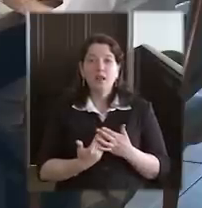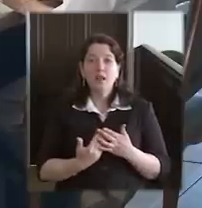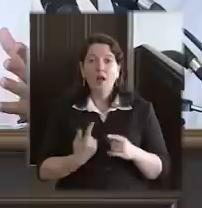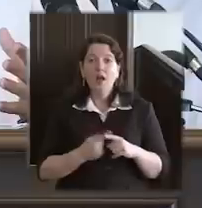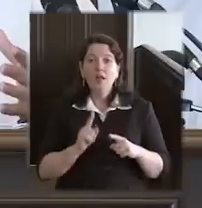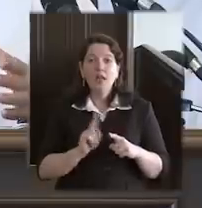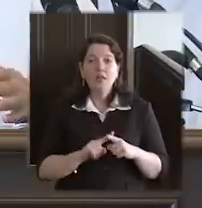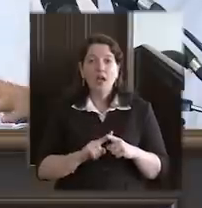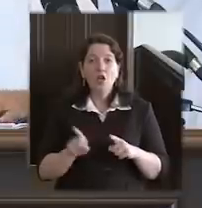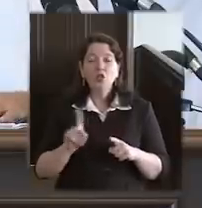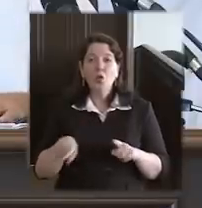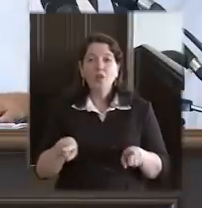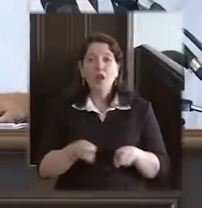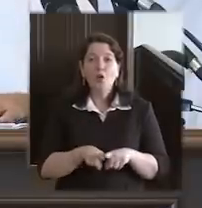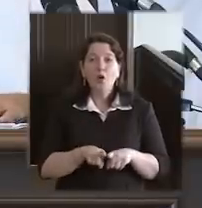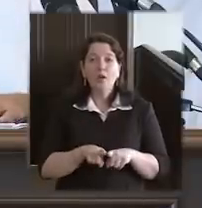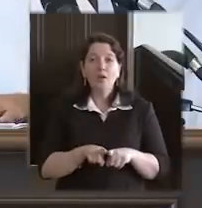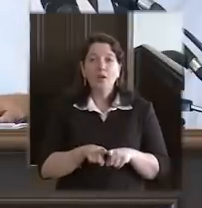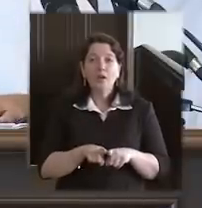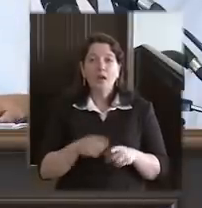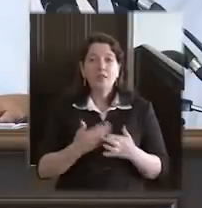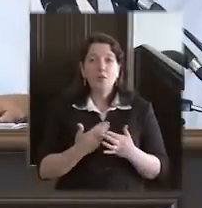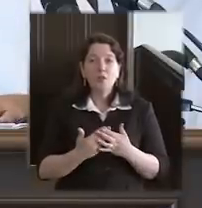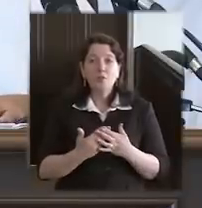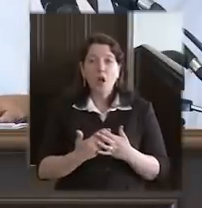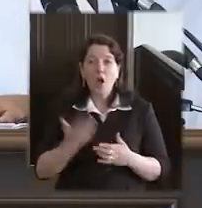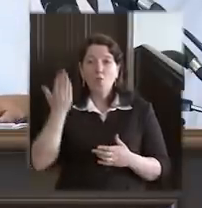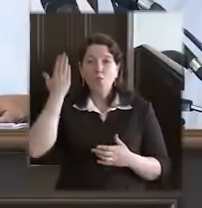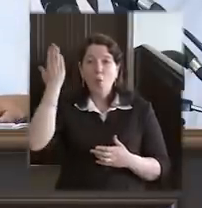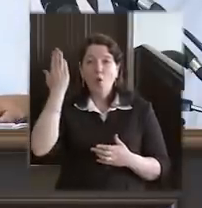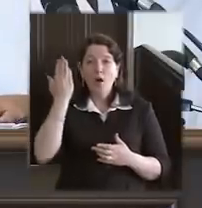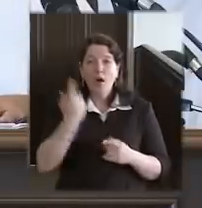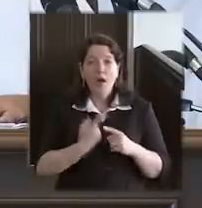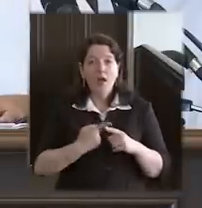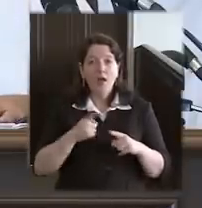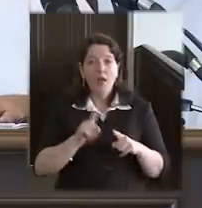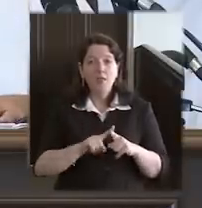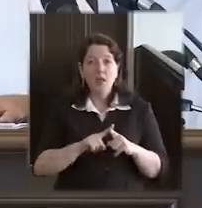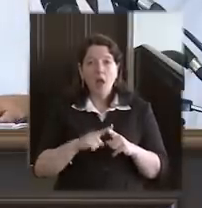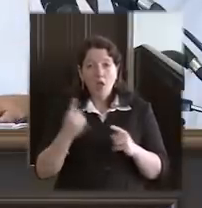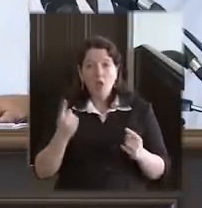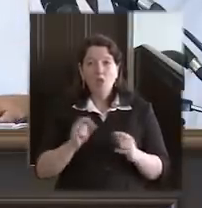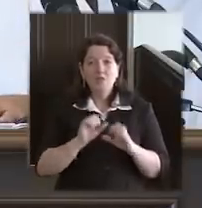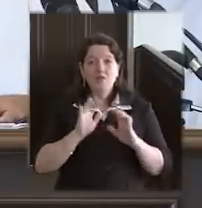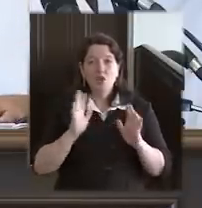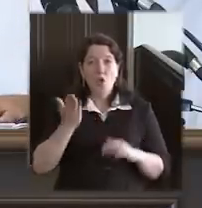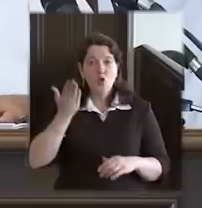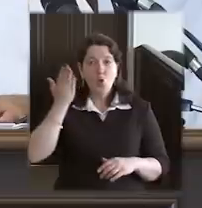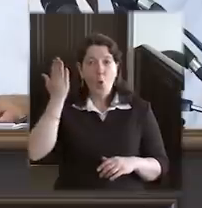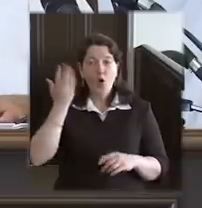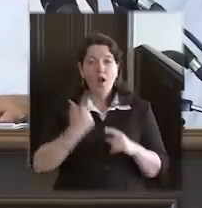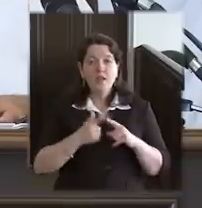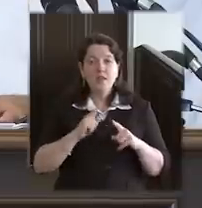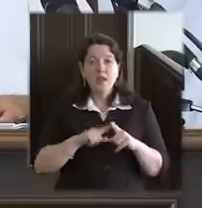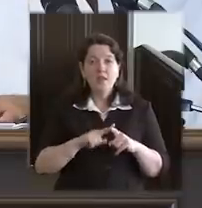подразумеваем, что на плане вот заднем стоит? Бог есть Дух, и духовность –